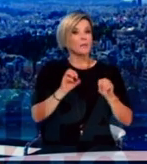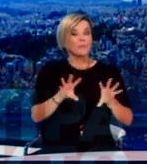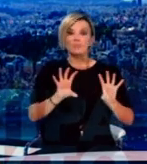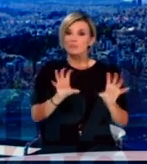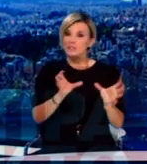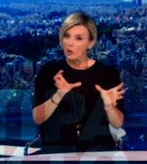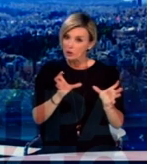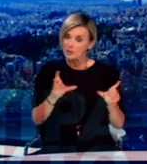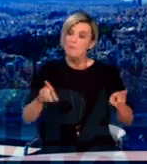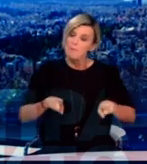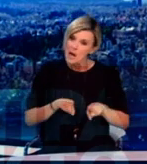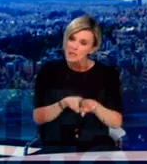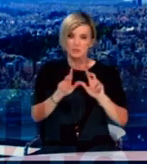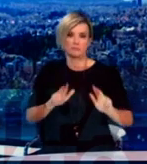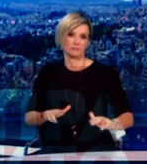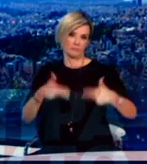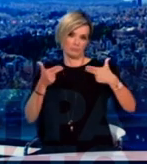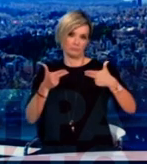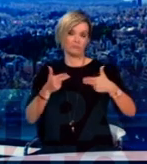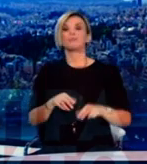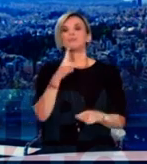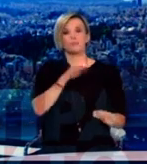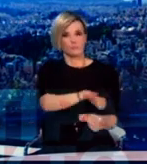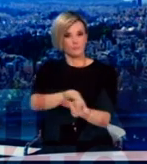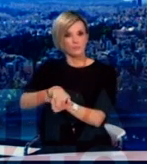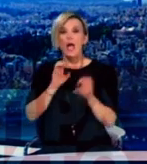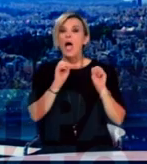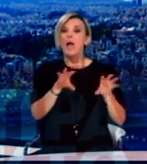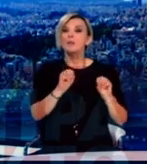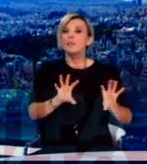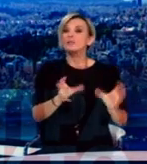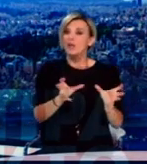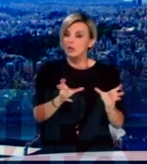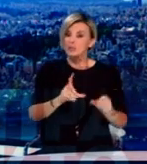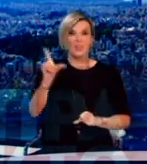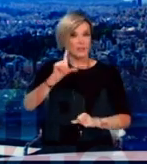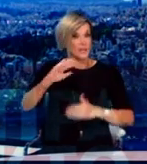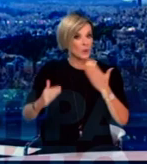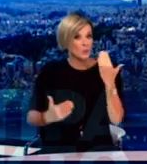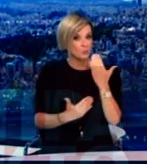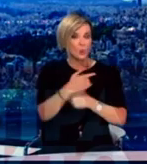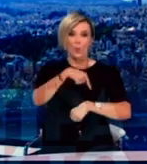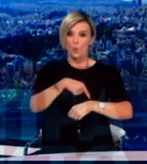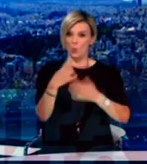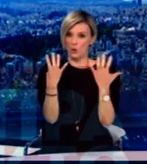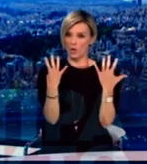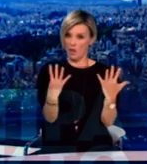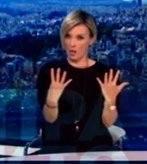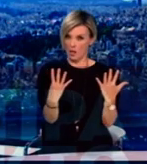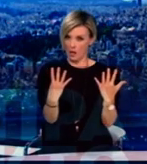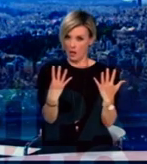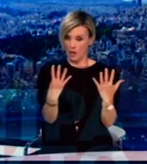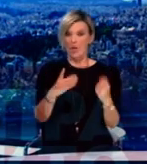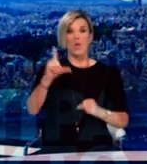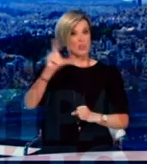την τηλεκπαίδευση. Εκπαιδευτική τηλεόραση. Αμέσως από τη Δευτέρα το πρωί, στις 9 η ώρα, πρώτη ημέρα